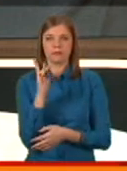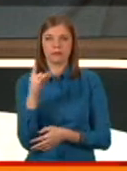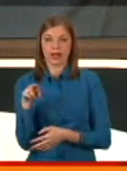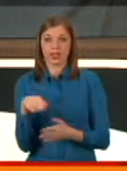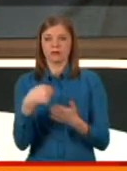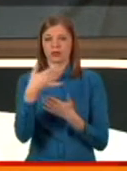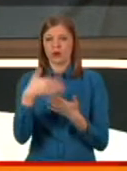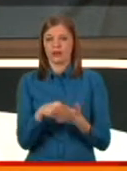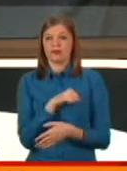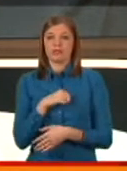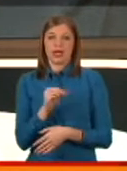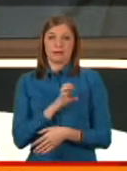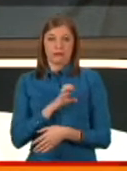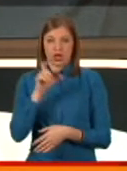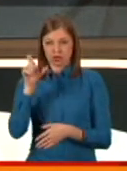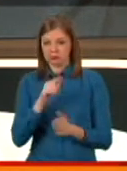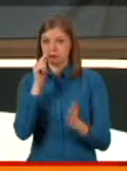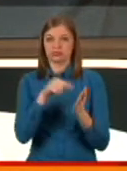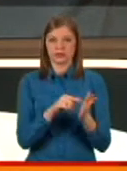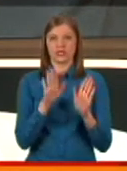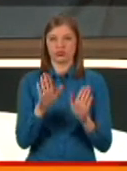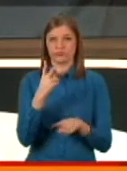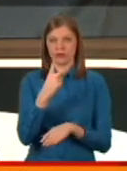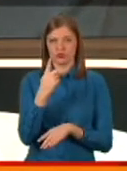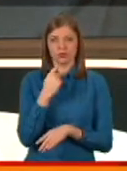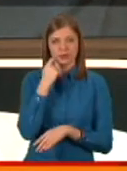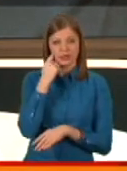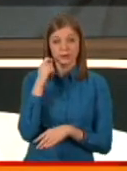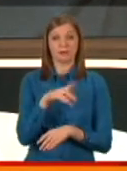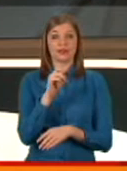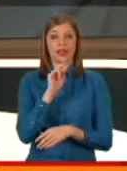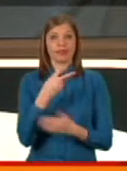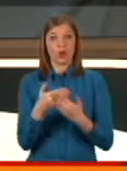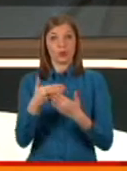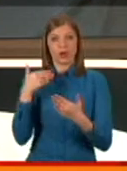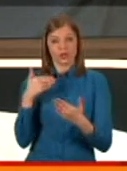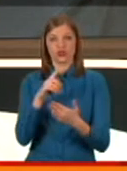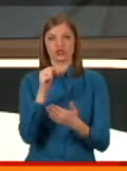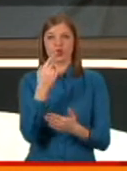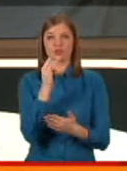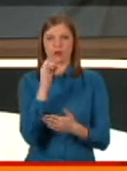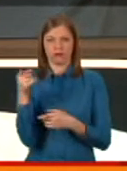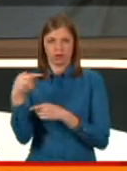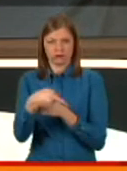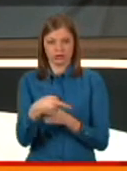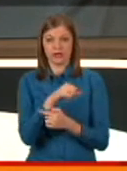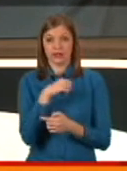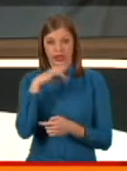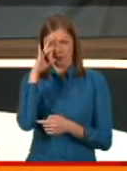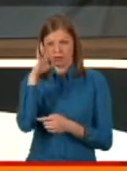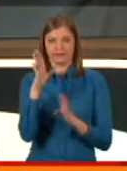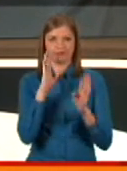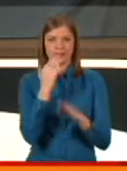рейтингу найбагатших журналу Forbes вона потрапила всього в 21, на 2 роки раніше за Марка Цукерберга, очільника